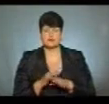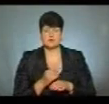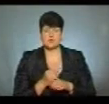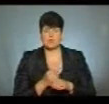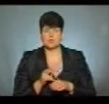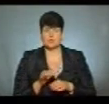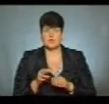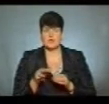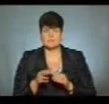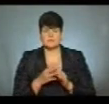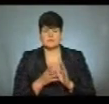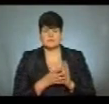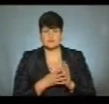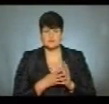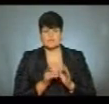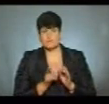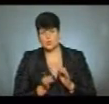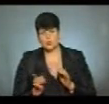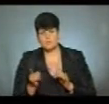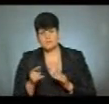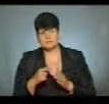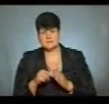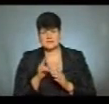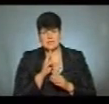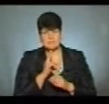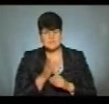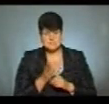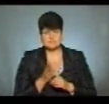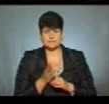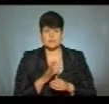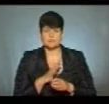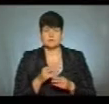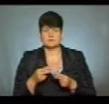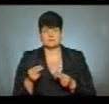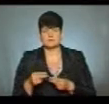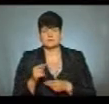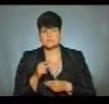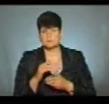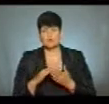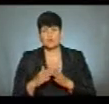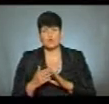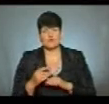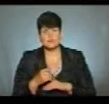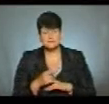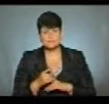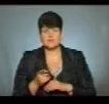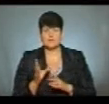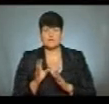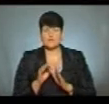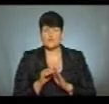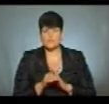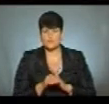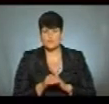по М-19, це обхід міста Кременця, значить, була заключена з ним договір, який включав в